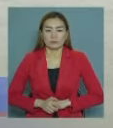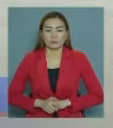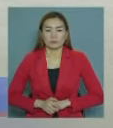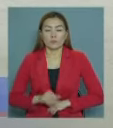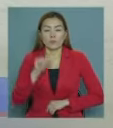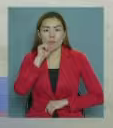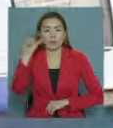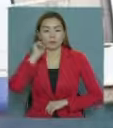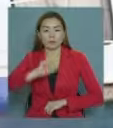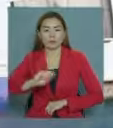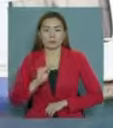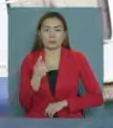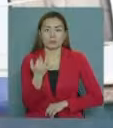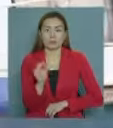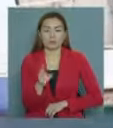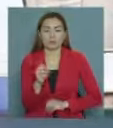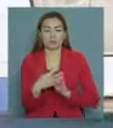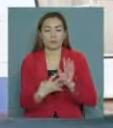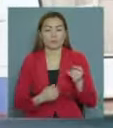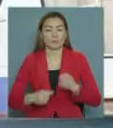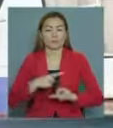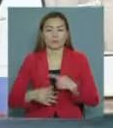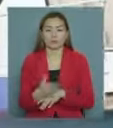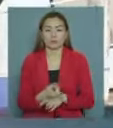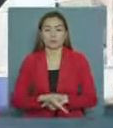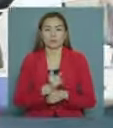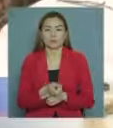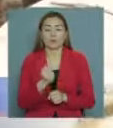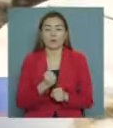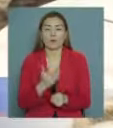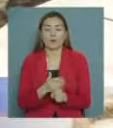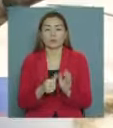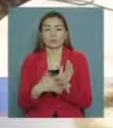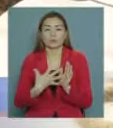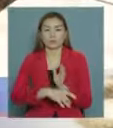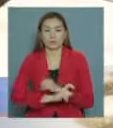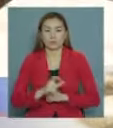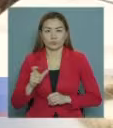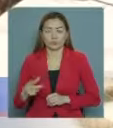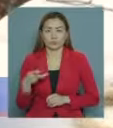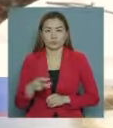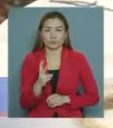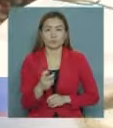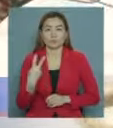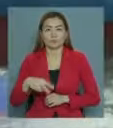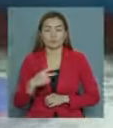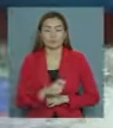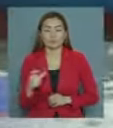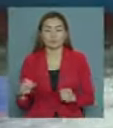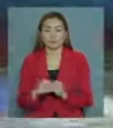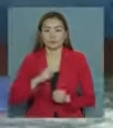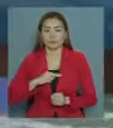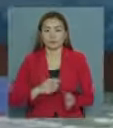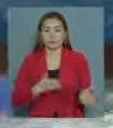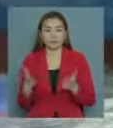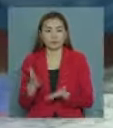Өткен жылы Жайық Каспий бассейні бойынша 19 кәсіпорын балық аулауға жұмылдырылған. 650 адам тұрақты, 3220 адам маусымдық жұмысқа